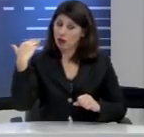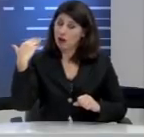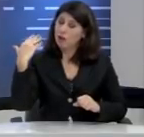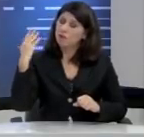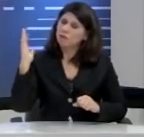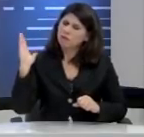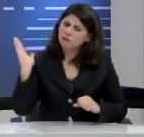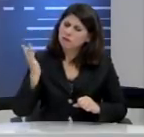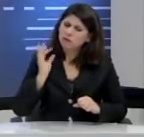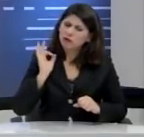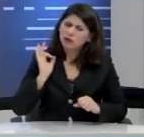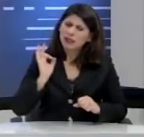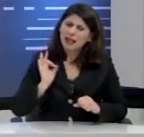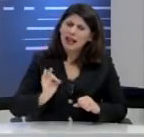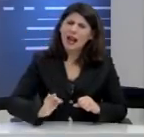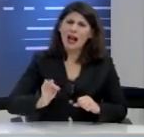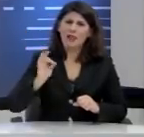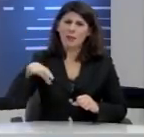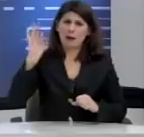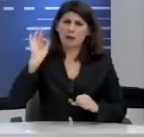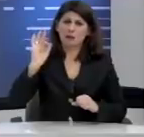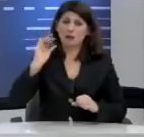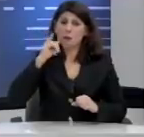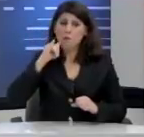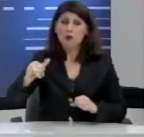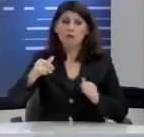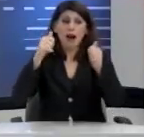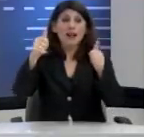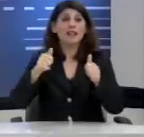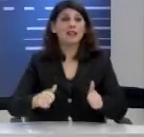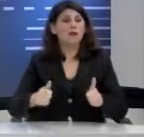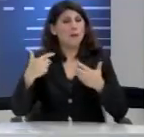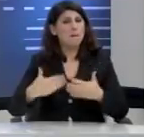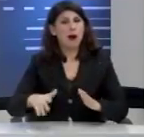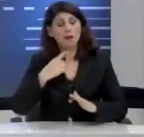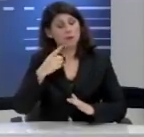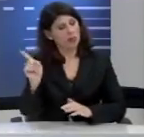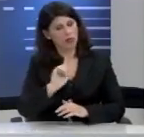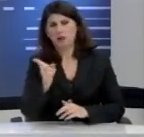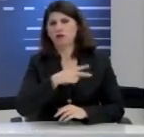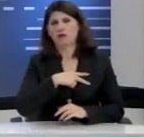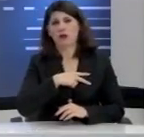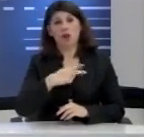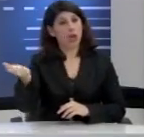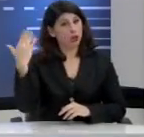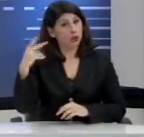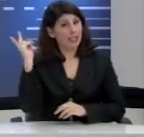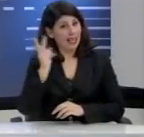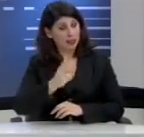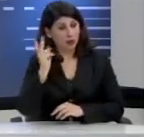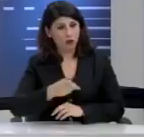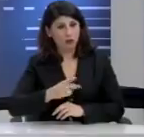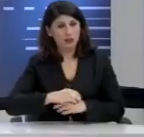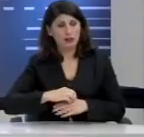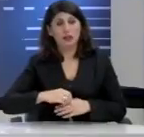περίπτωση παρόμοια έβγαζε διαρκώς ανακοινώσεις για να τα καταδικάζει. Και μας κατηγορούσατε τότε,